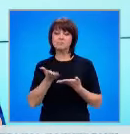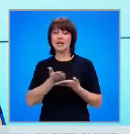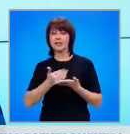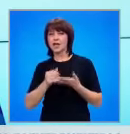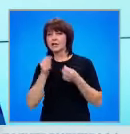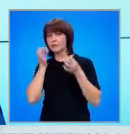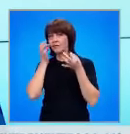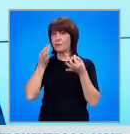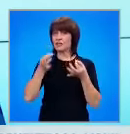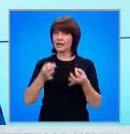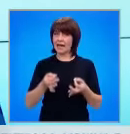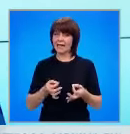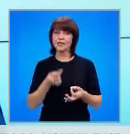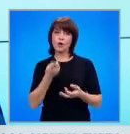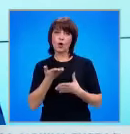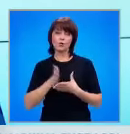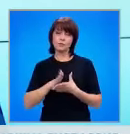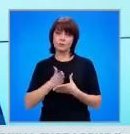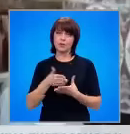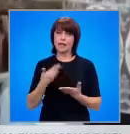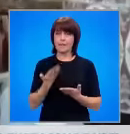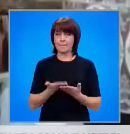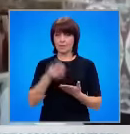които британският автор сподели пред БНТ.